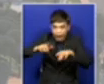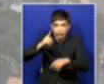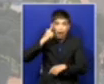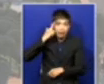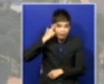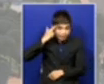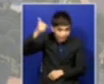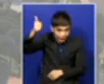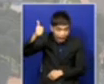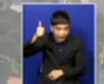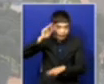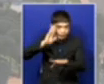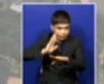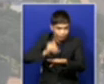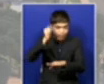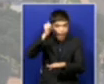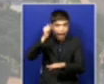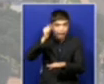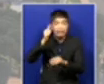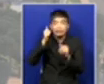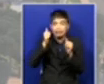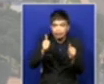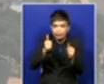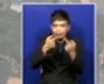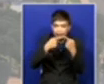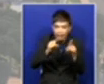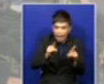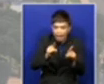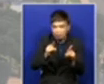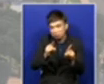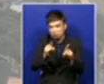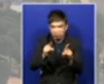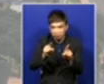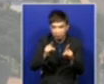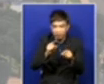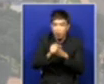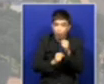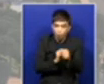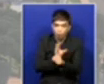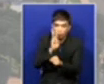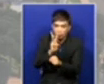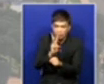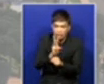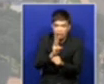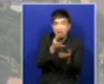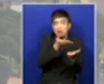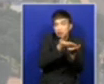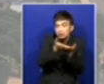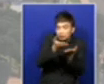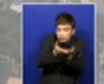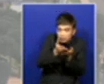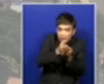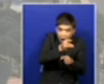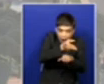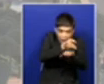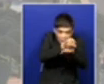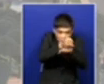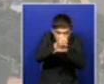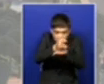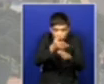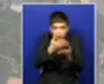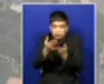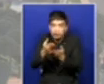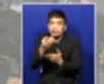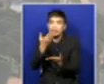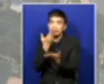เราจมปักกับเรื่องนี้มานานนมครับแล้วก็กลัวซื้ออาวุธยุทโธปกรณ์แจกชิมช็อปใช้ใครอยากเ